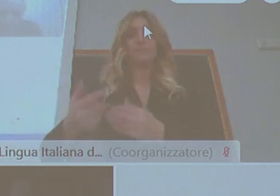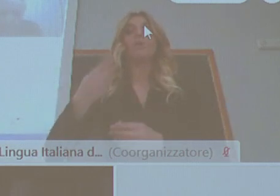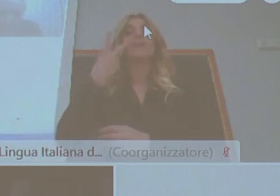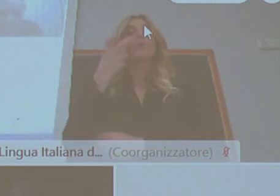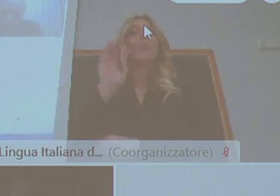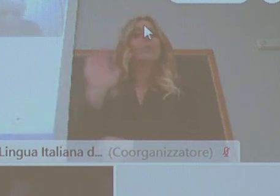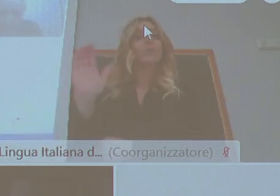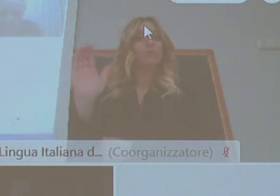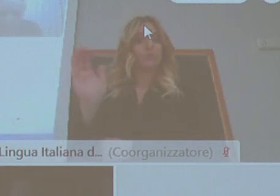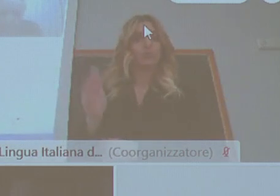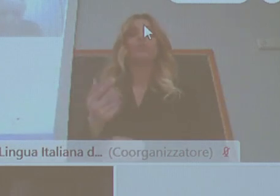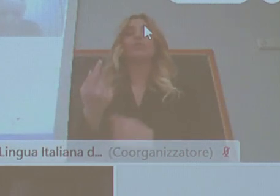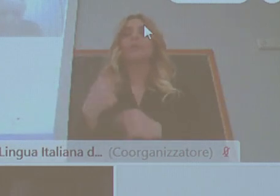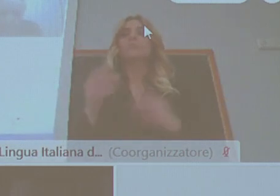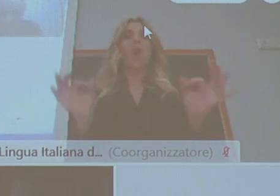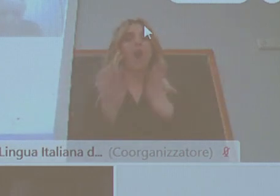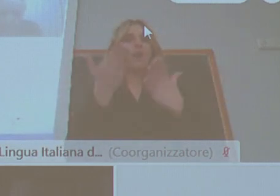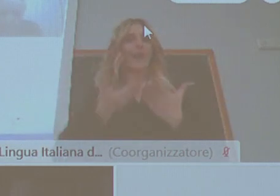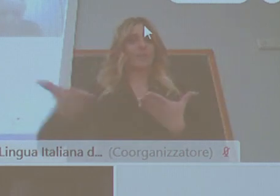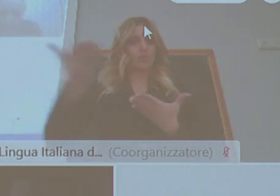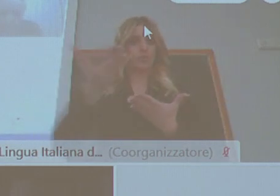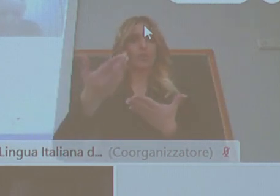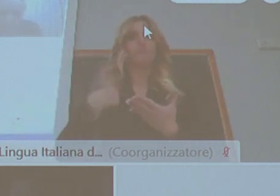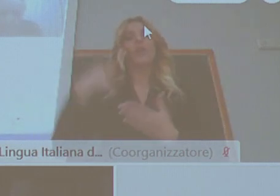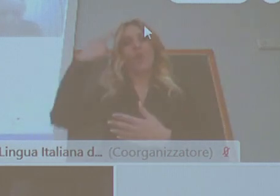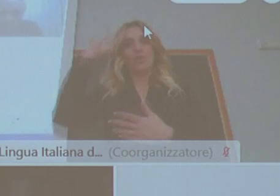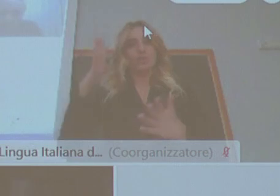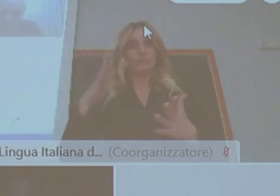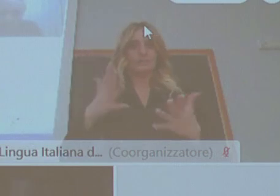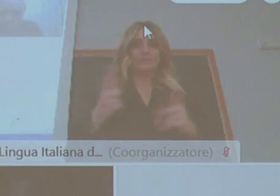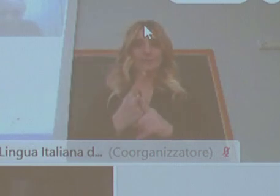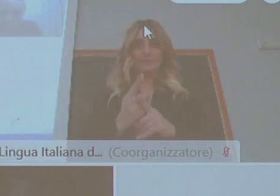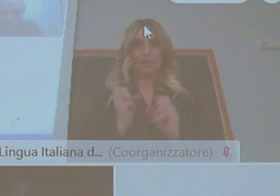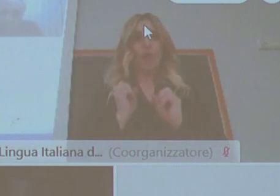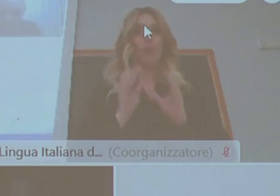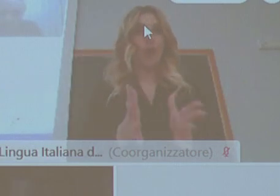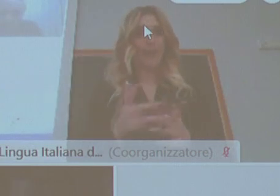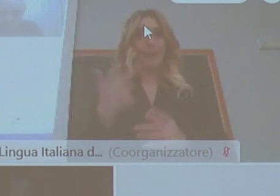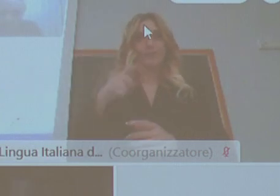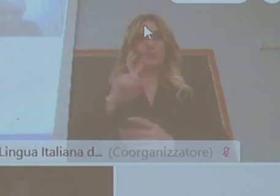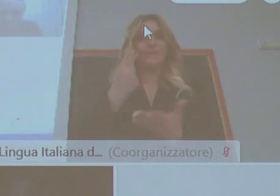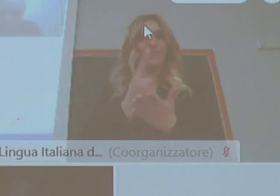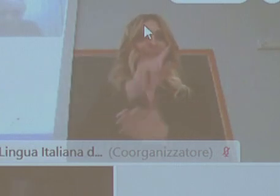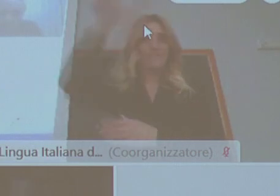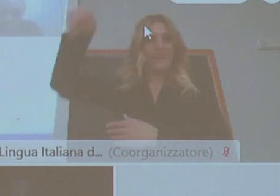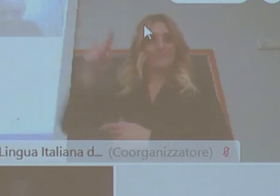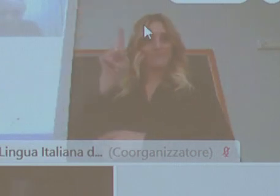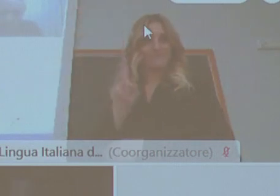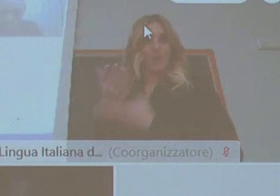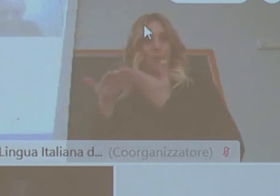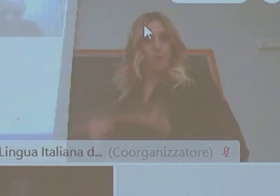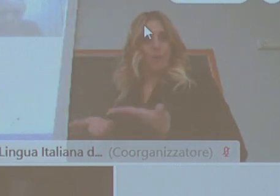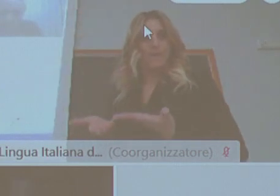futuro, questa è l'occasione per voi. Capisco che bisogna rompere il ghiaccio, magari bisogna anche venire qui a fare una domanda qui al